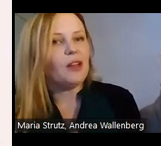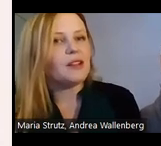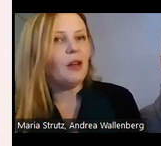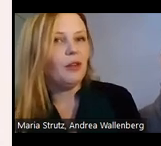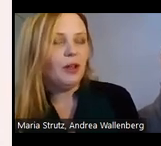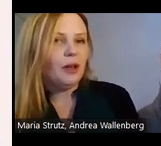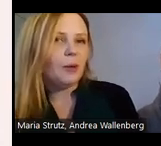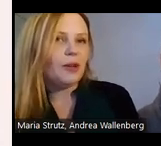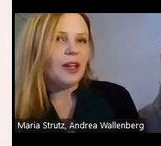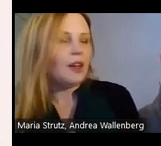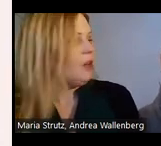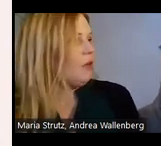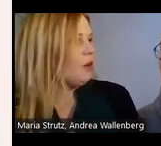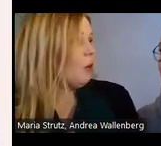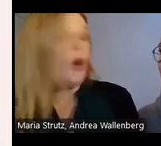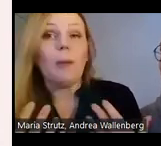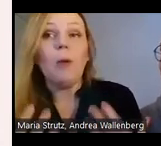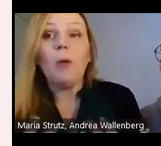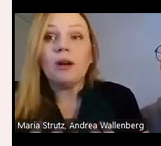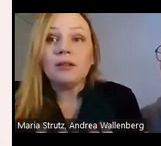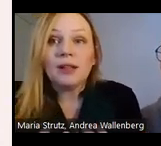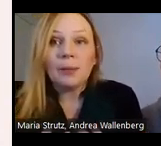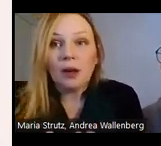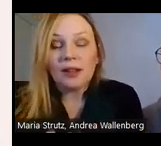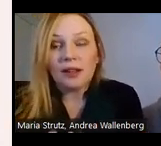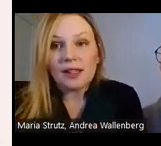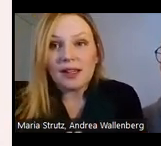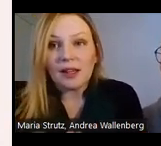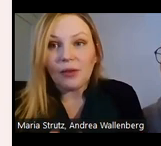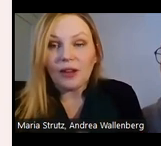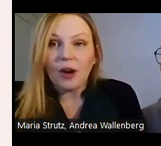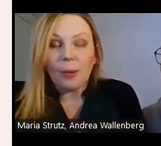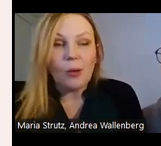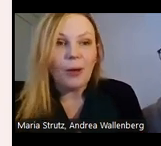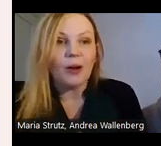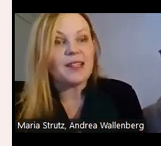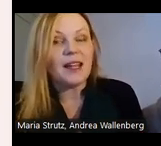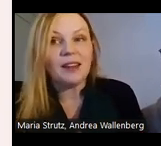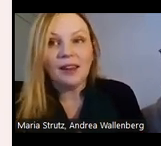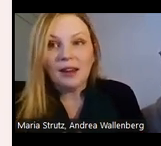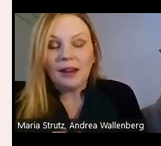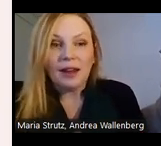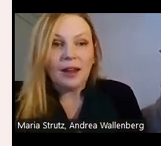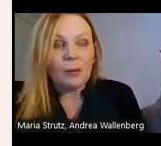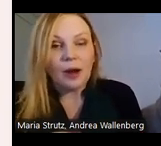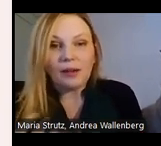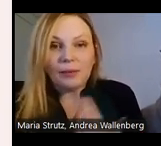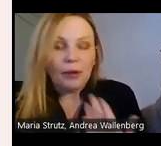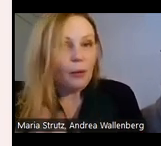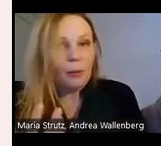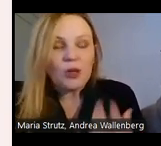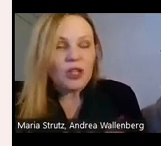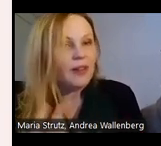kan använda sig av. Och det ena kan ju vara att haka på det barnet intresserar sig för, att haka på barnets lek. Och